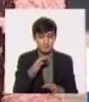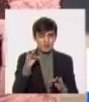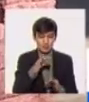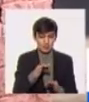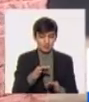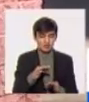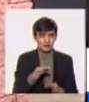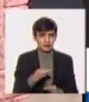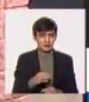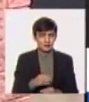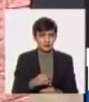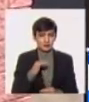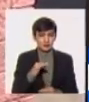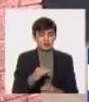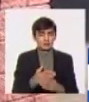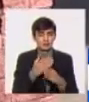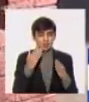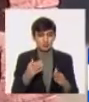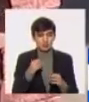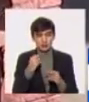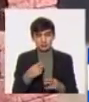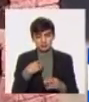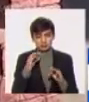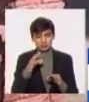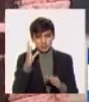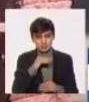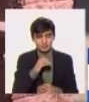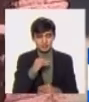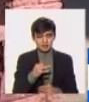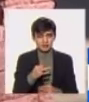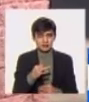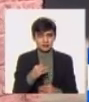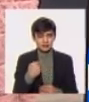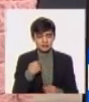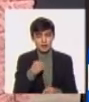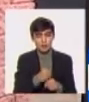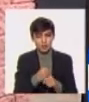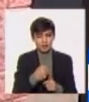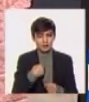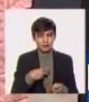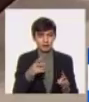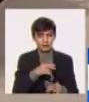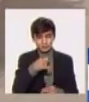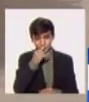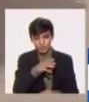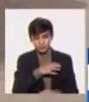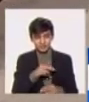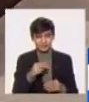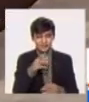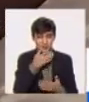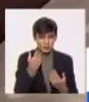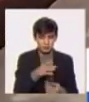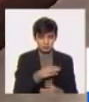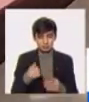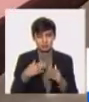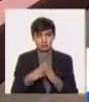уже. И больше, как могу сказать, много дел, которые не успели до этого сделать, сделали дома. Ни один жилец этого